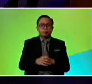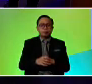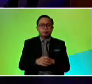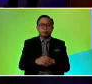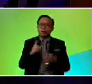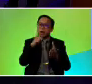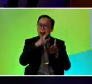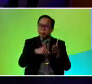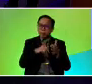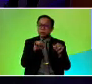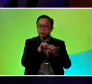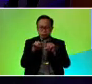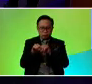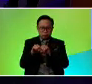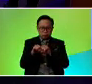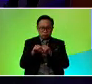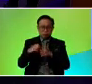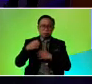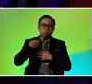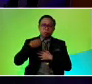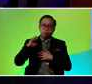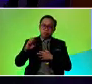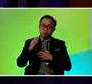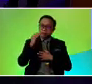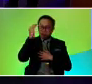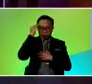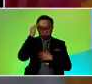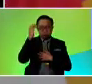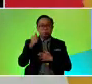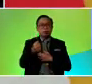Apakah jenis ekspektasi yang anda tahu